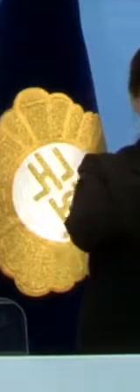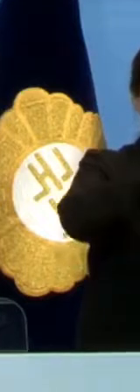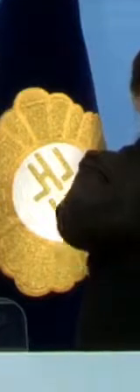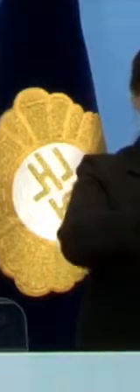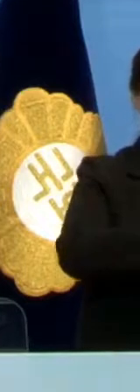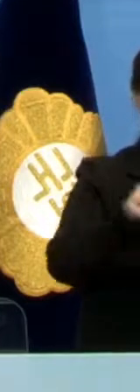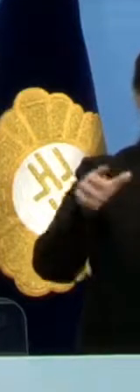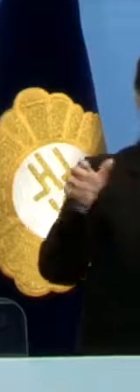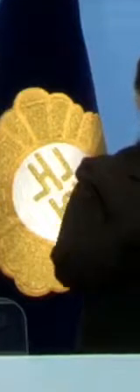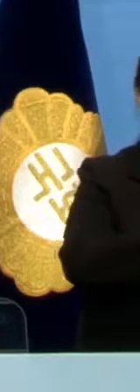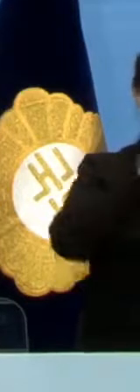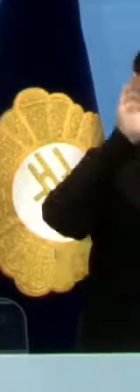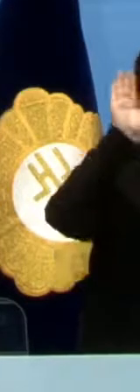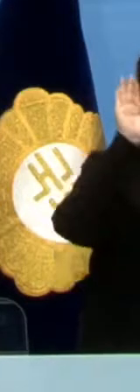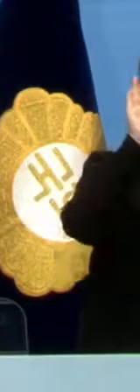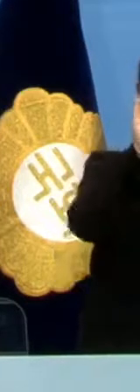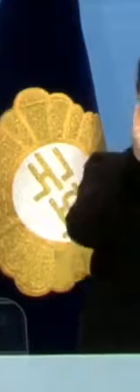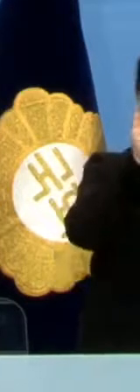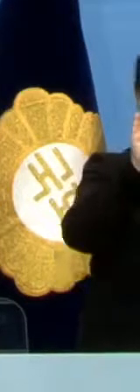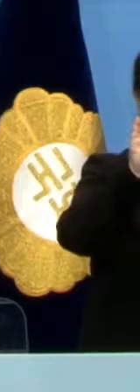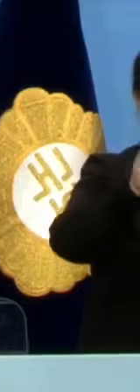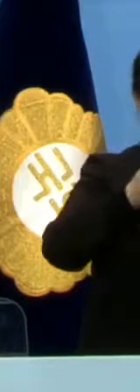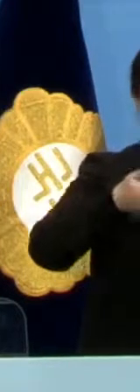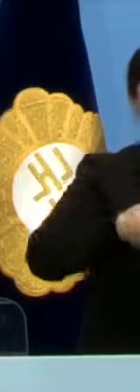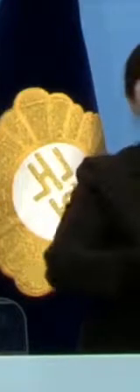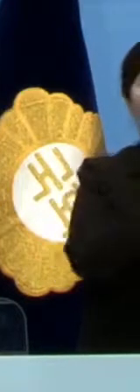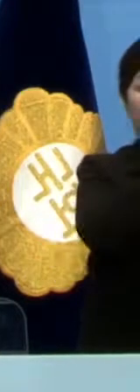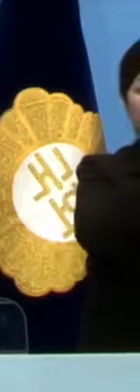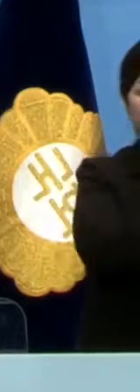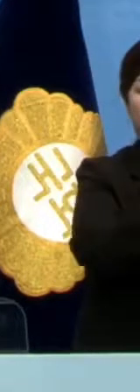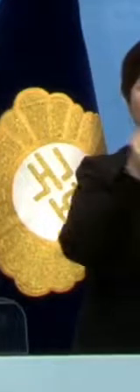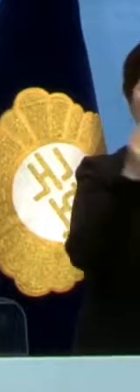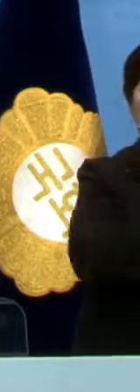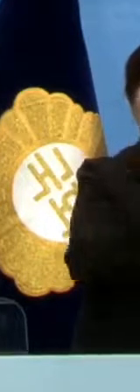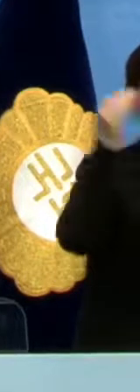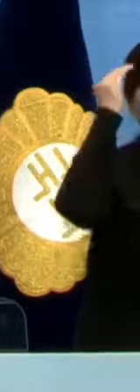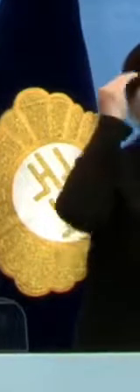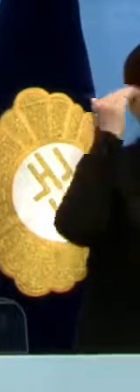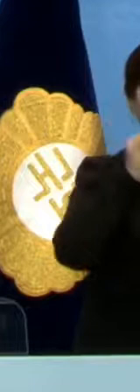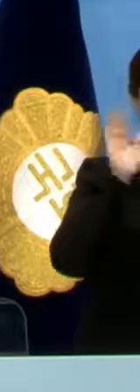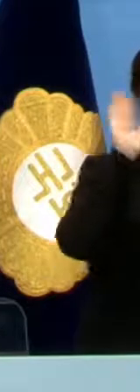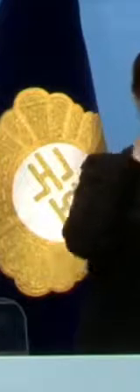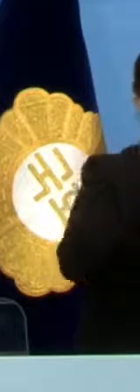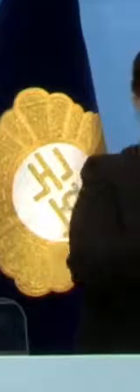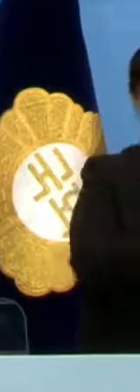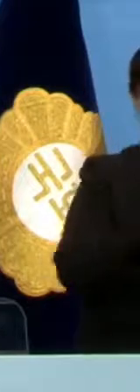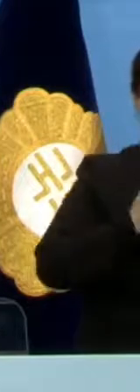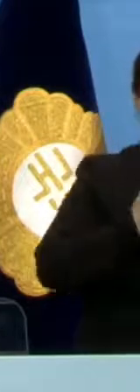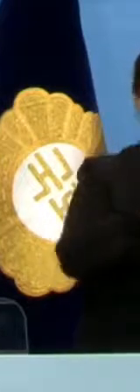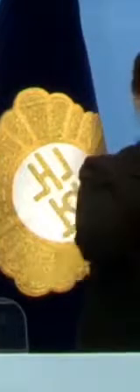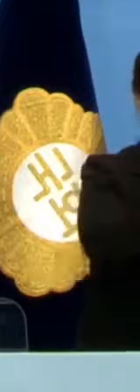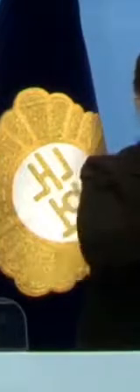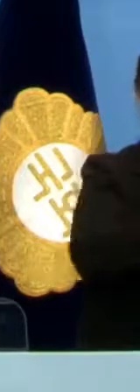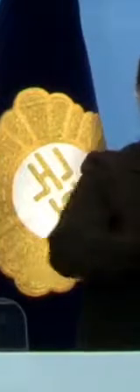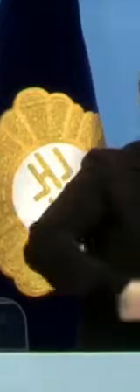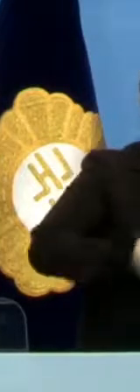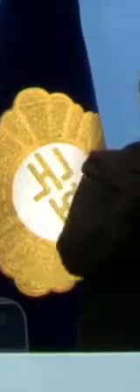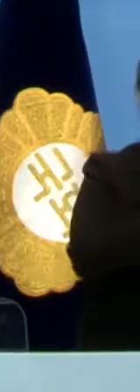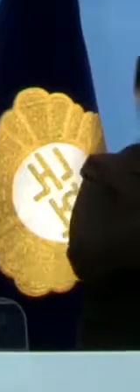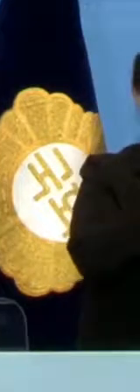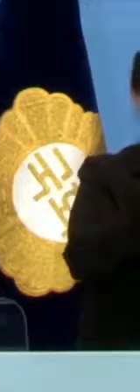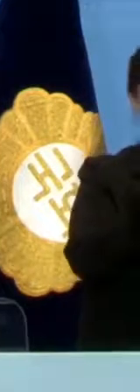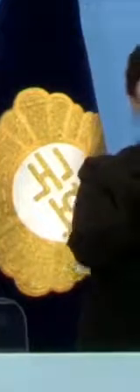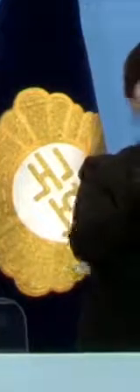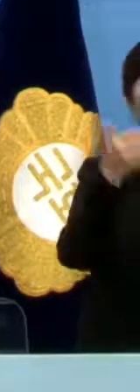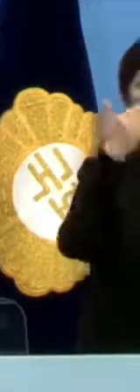마음으로 앞으로도 이제 고향과 그리고 우리 대한민국의 미래를 위해서 열심히 하겠다는 다짐을 말씀을